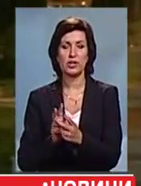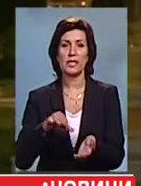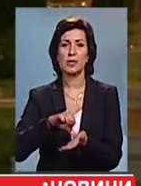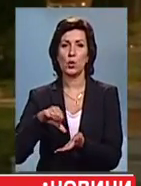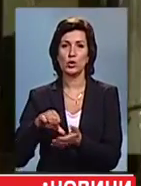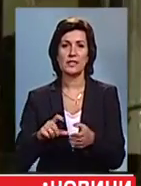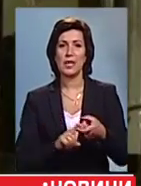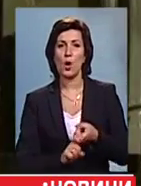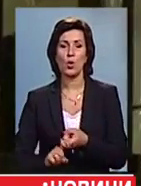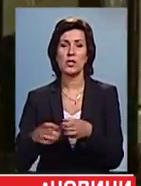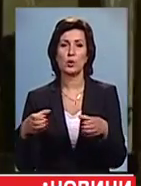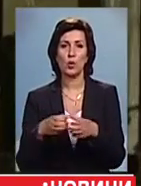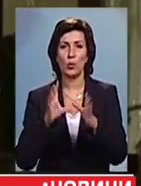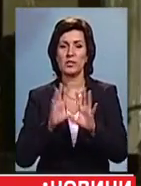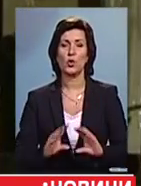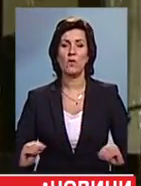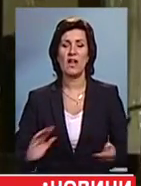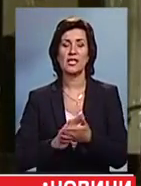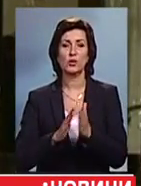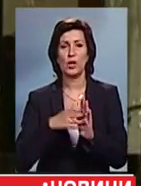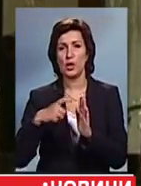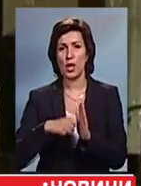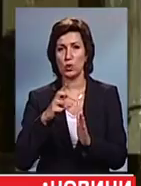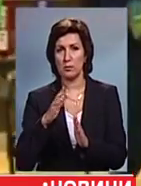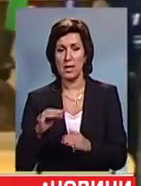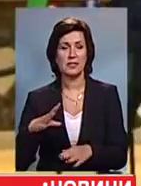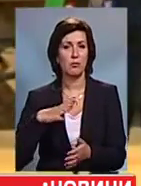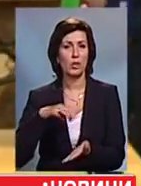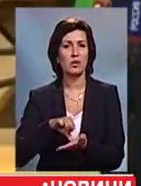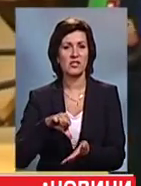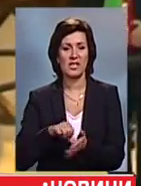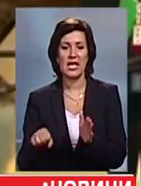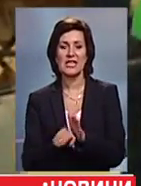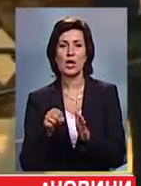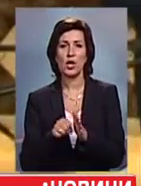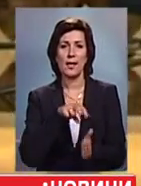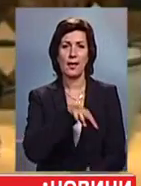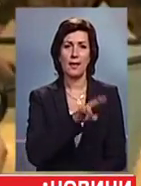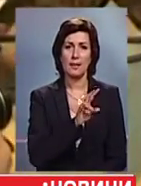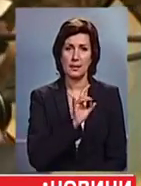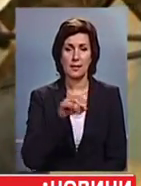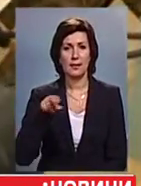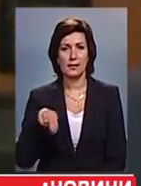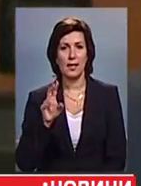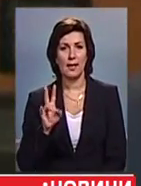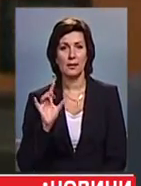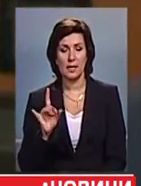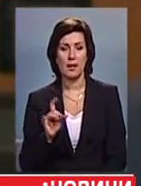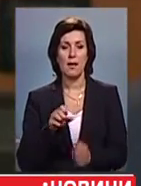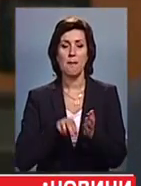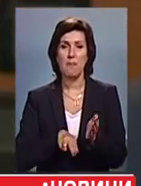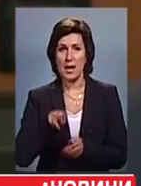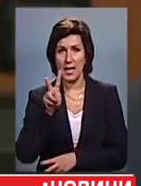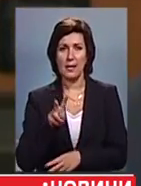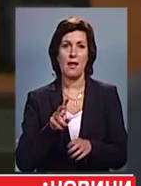учасники контактної групи з урегулювання ситуації на Донбасі. Там були представники терористичних ЛНР та ДНР. Паралельно